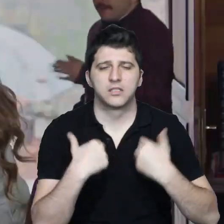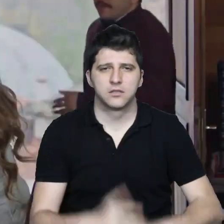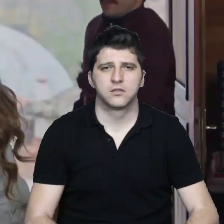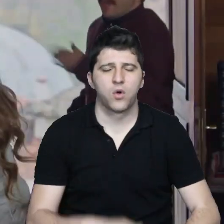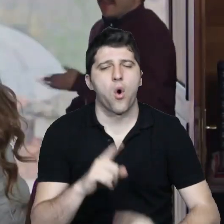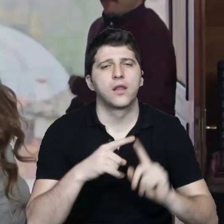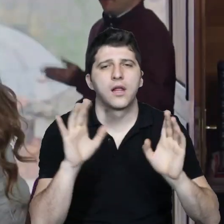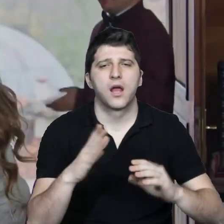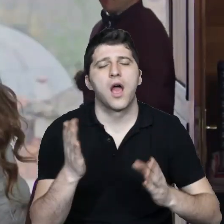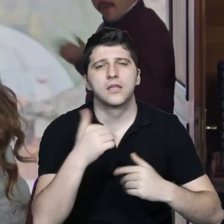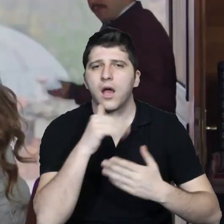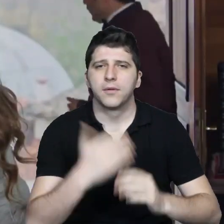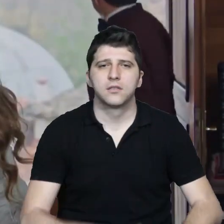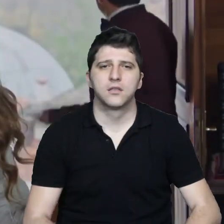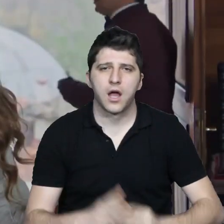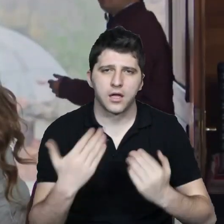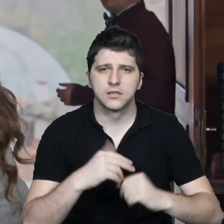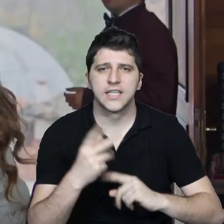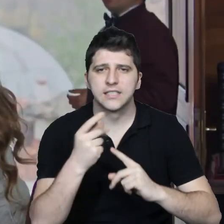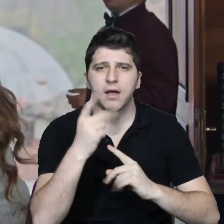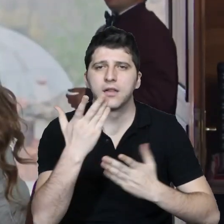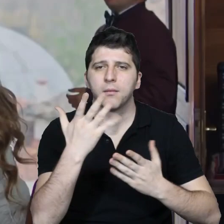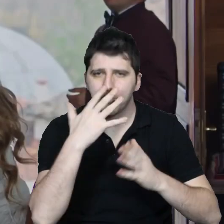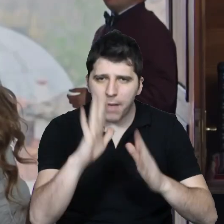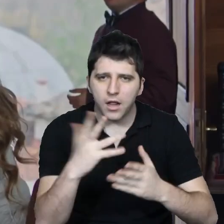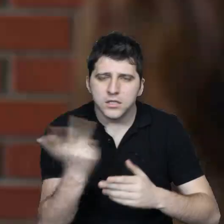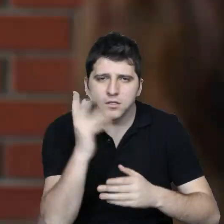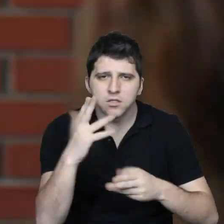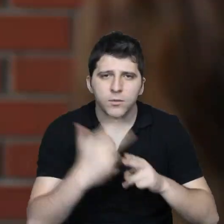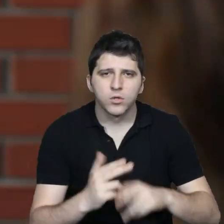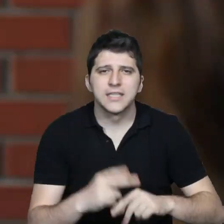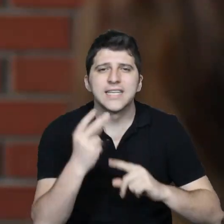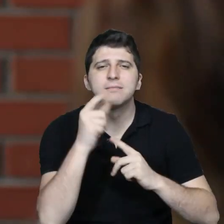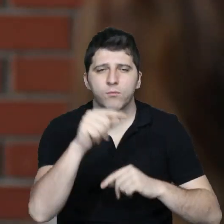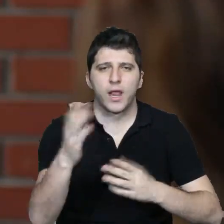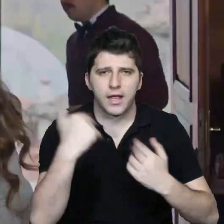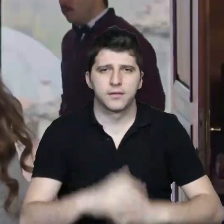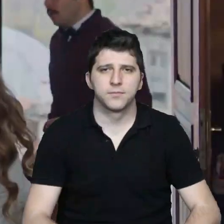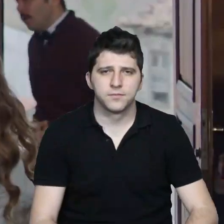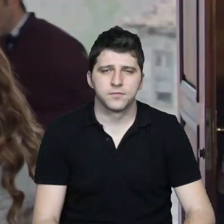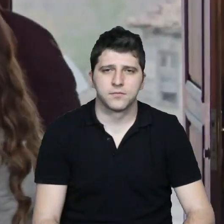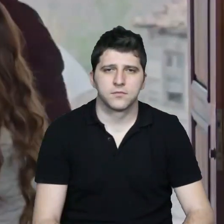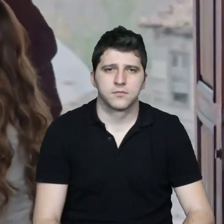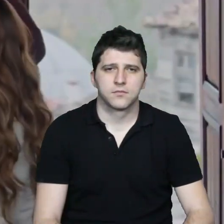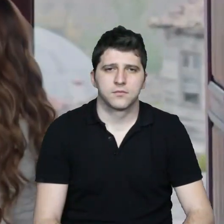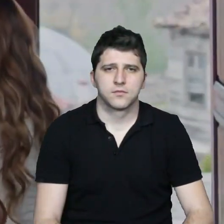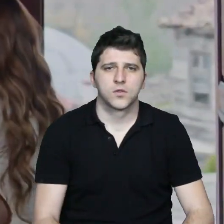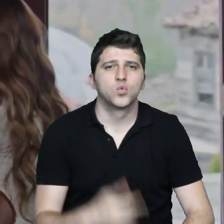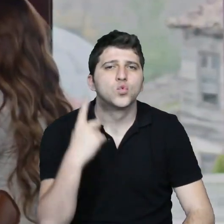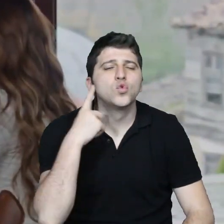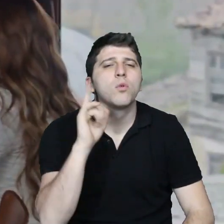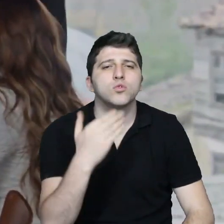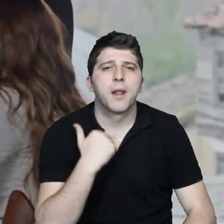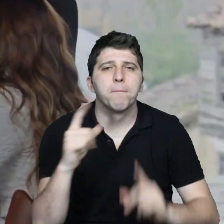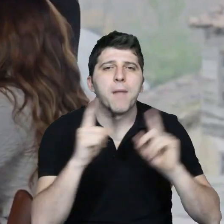O kadar. Hadi abi. Hadi. İsmail, rodranır mısın oğlum sen? Beklesene beni. İsmail buraya gel. Duymuyor musunuz